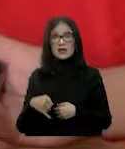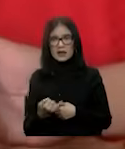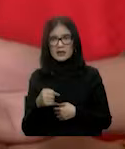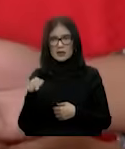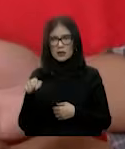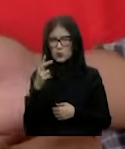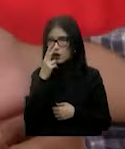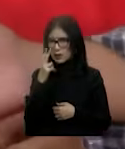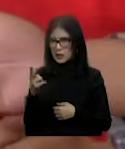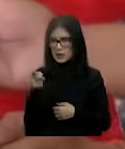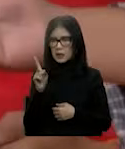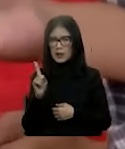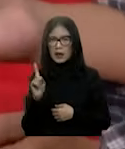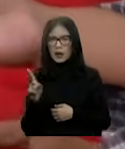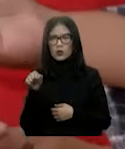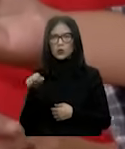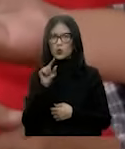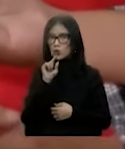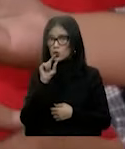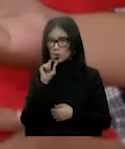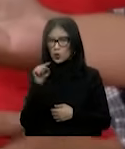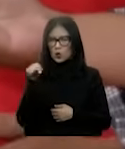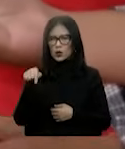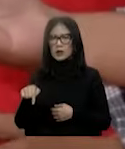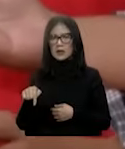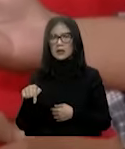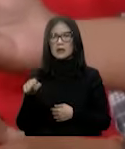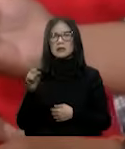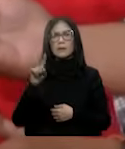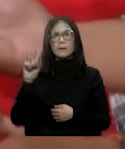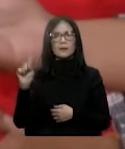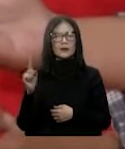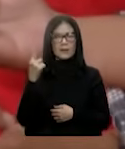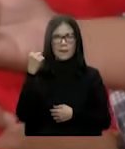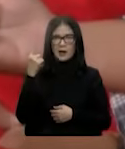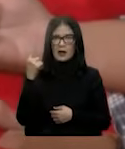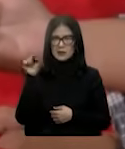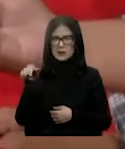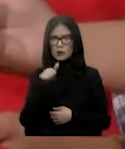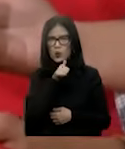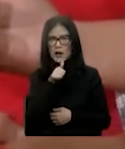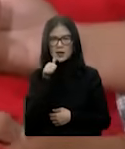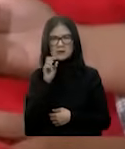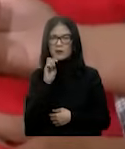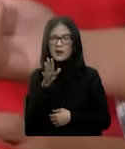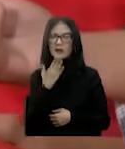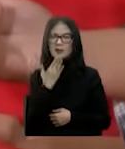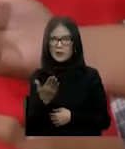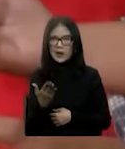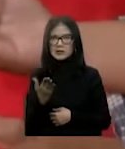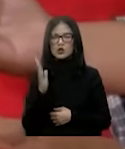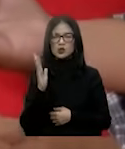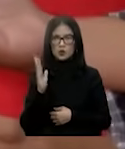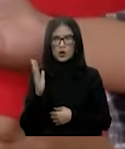bahwa ya, untuk itu ya, pertama kita Mas Anies menyampaikan terima kasih tentunya apresiasi